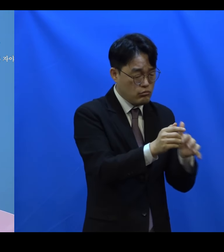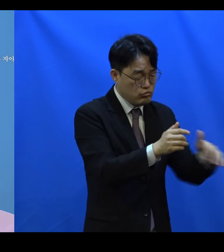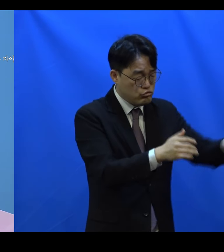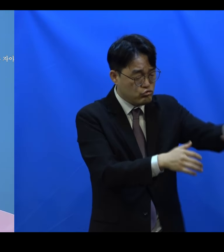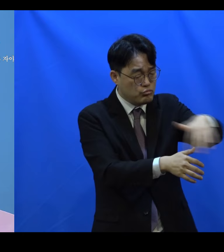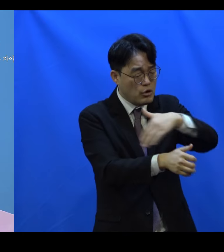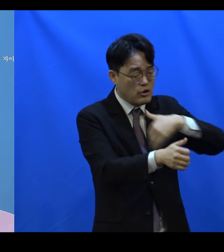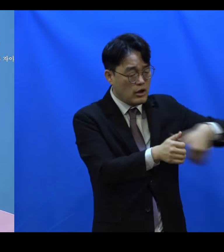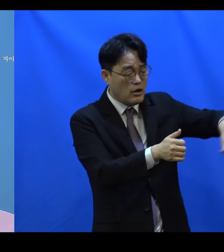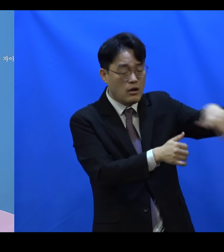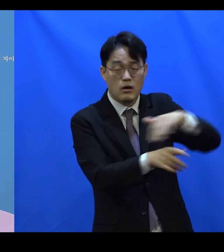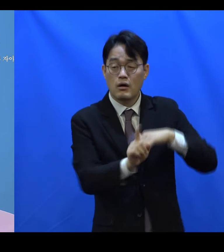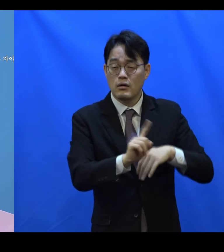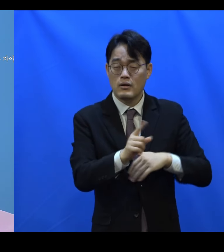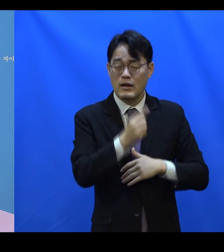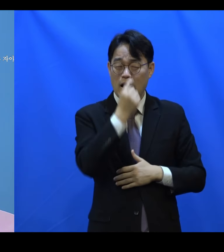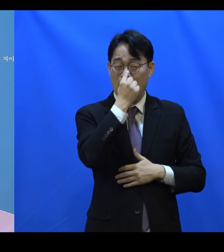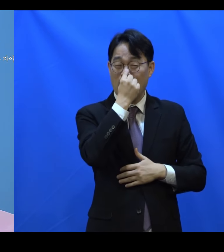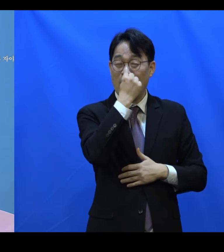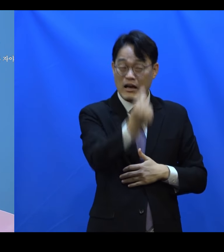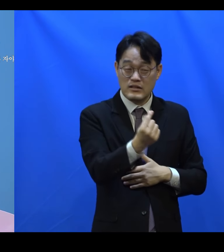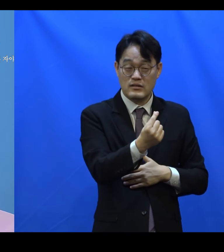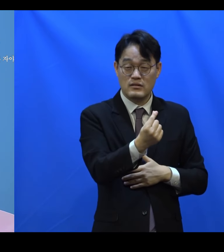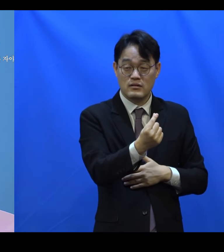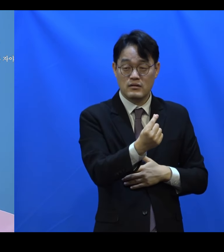가시들의 찔린 백합화, 그죠?